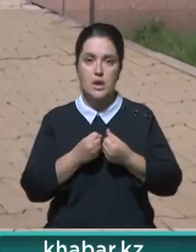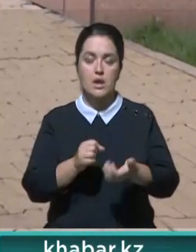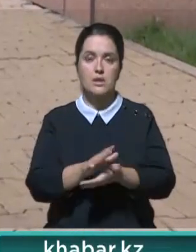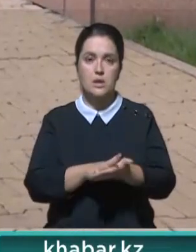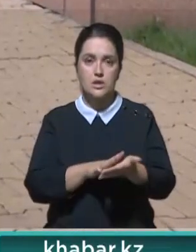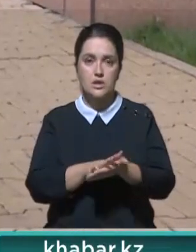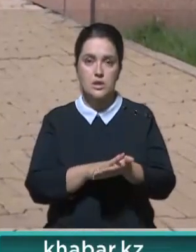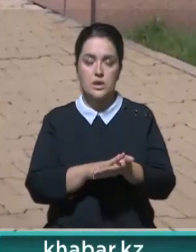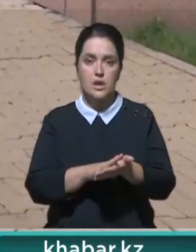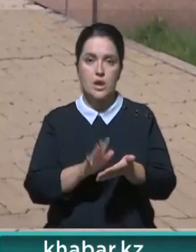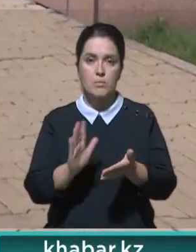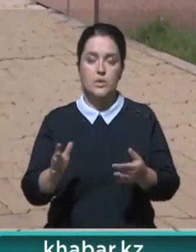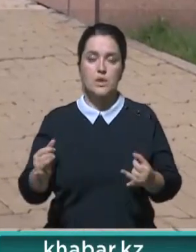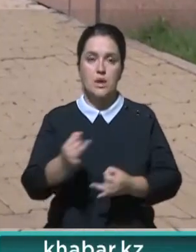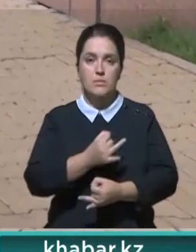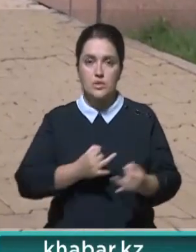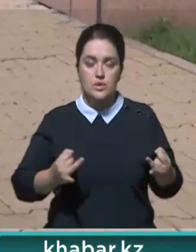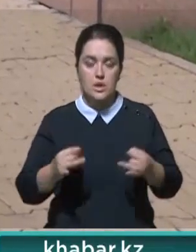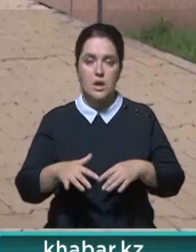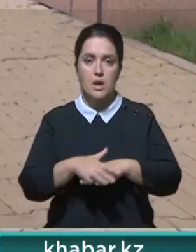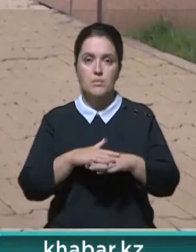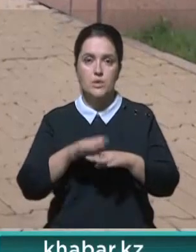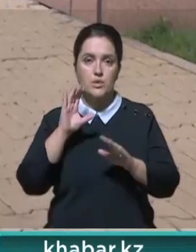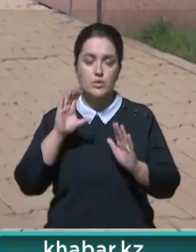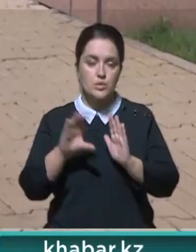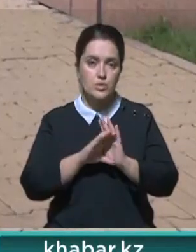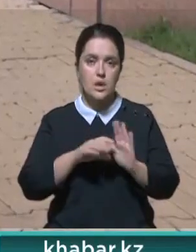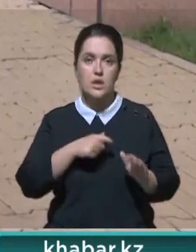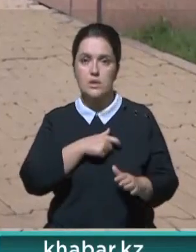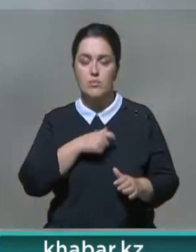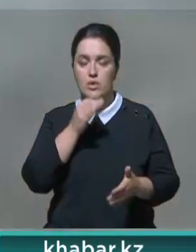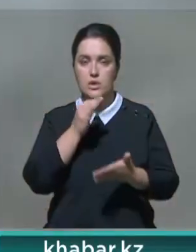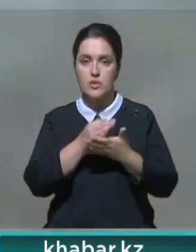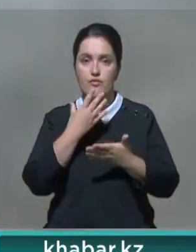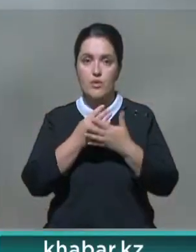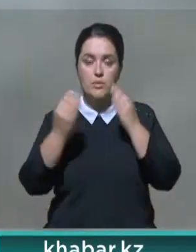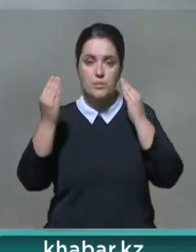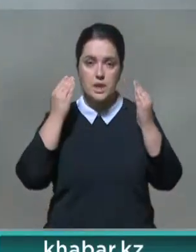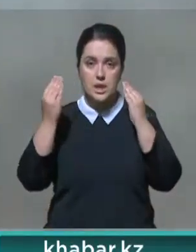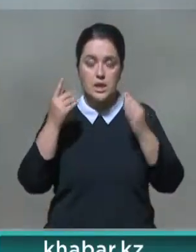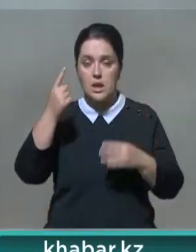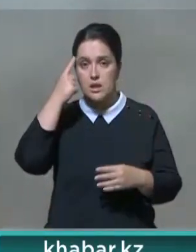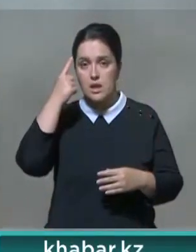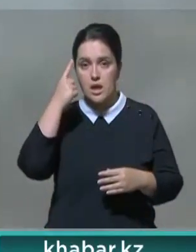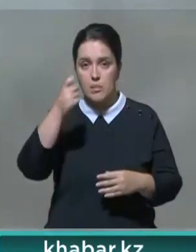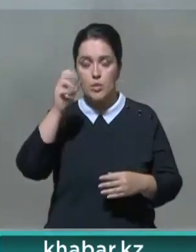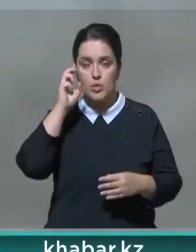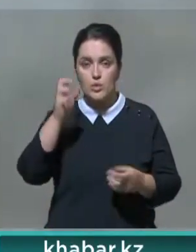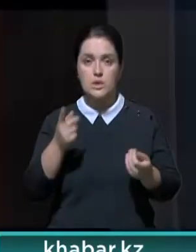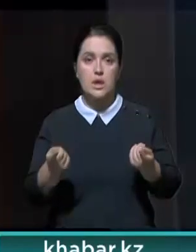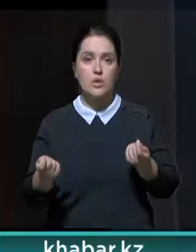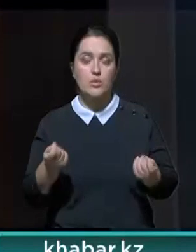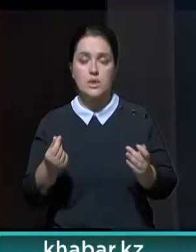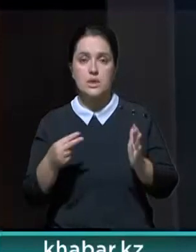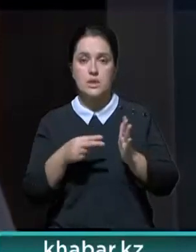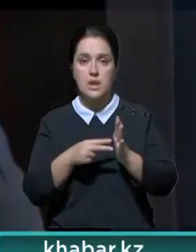установленном порядке будет обсуждение, общественное слушание, депутаты скажут свое мнение. В АЗРК напомнили, что госрегулирование цен